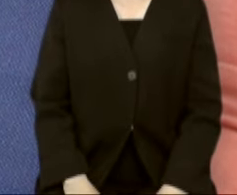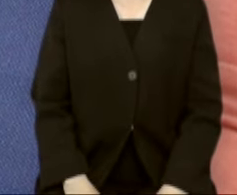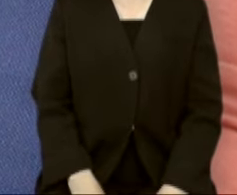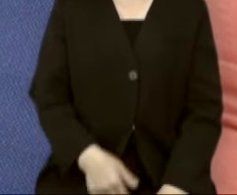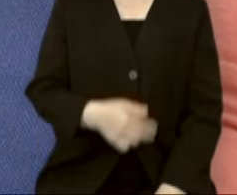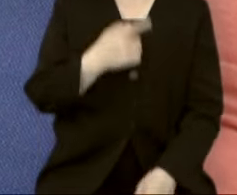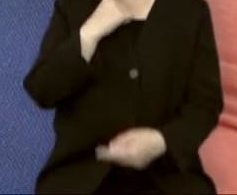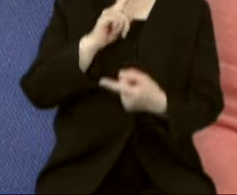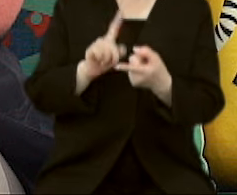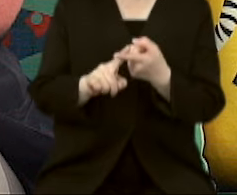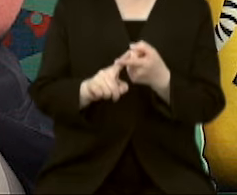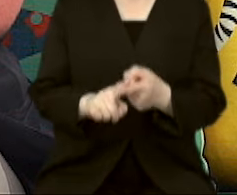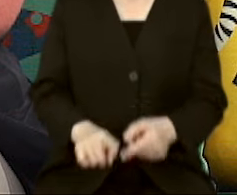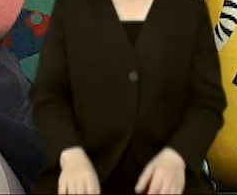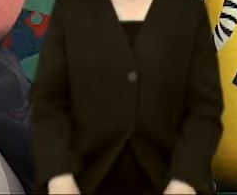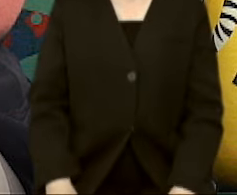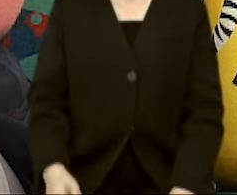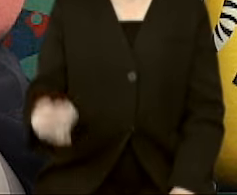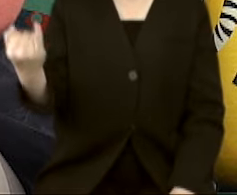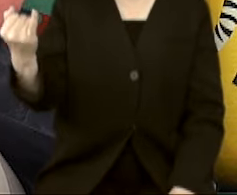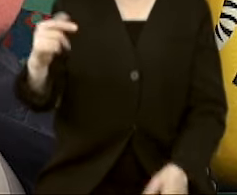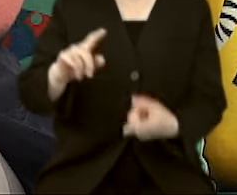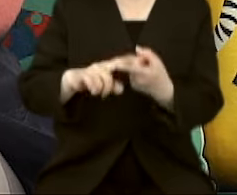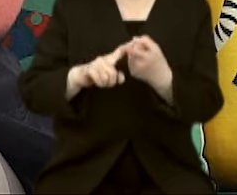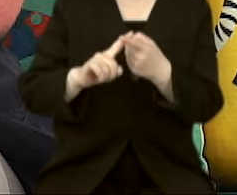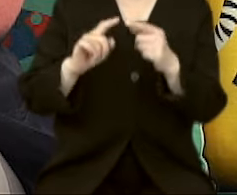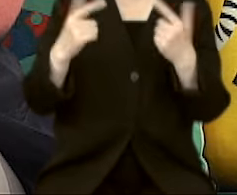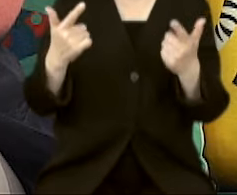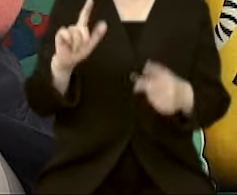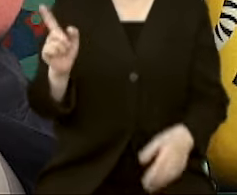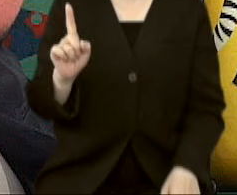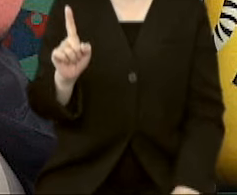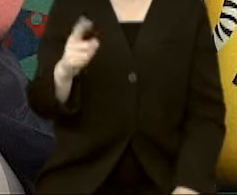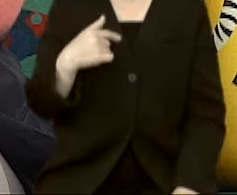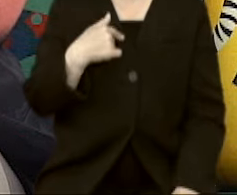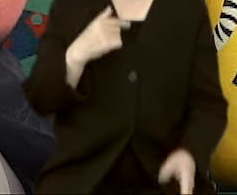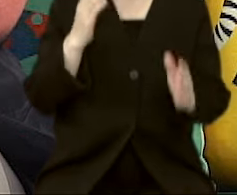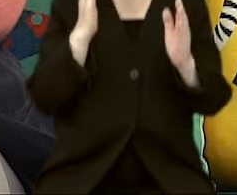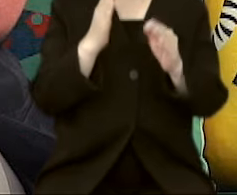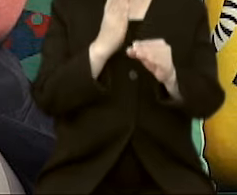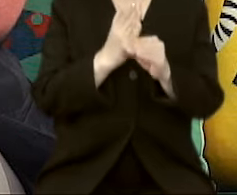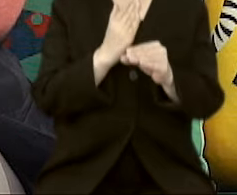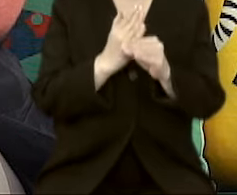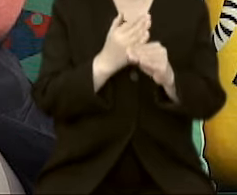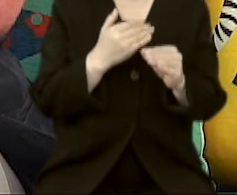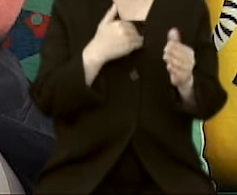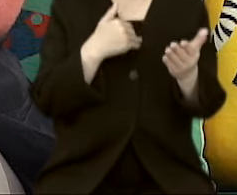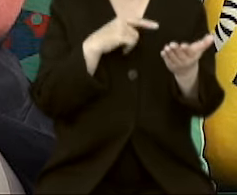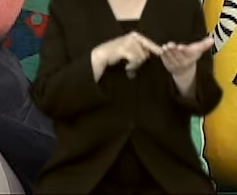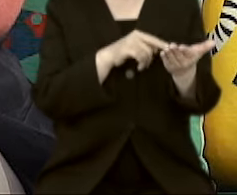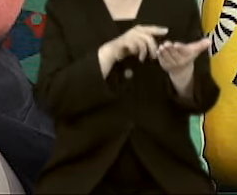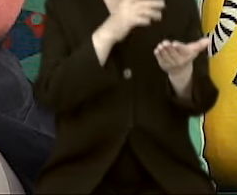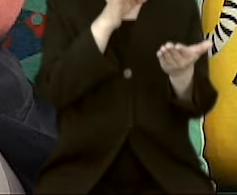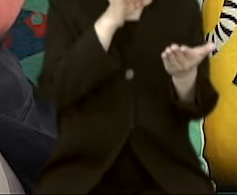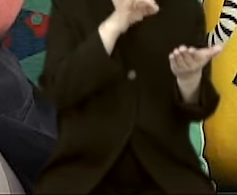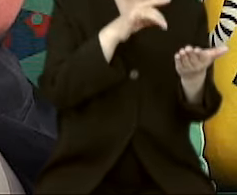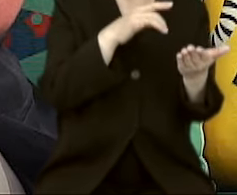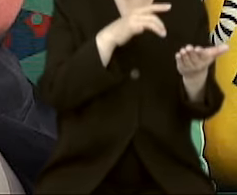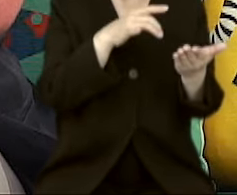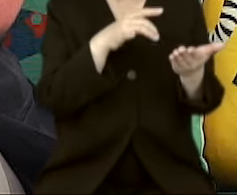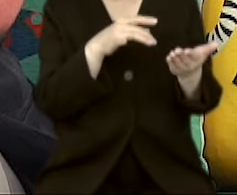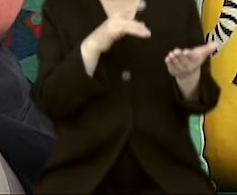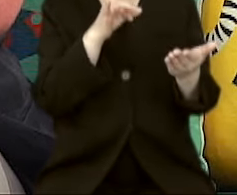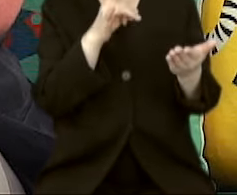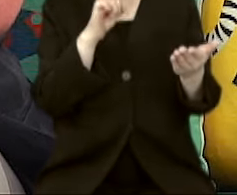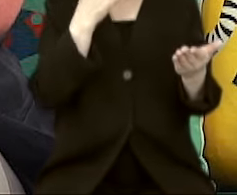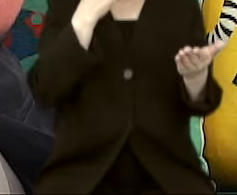마음에 들었어요. 네. 여자로서 들으는 것이 아니고 네. 제가 공부하고 있는데 제가 좀 이거 안 되고 있는데